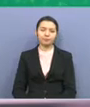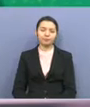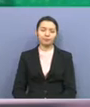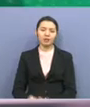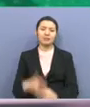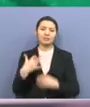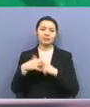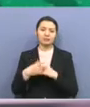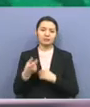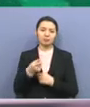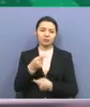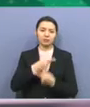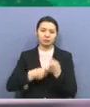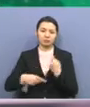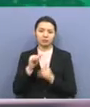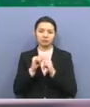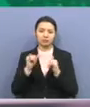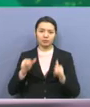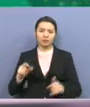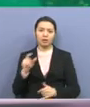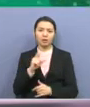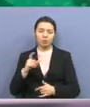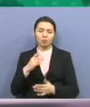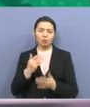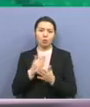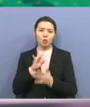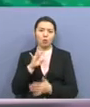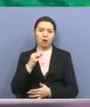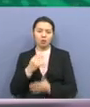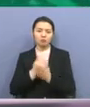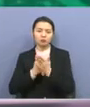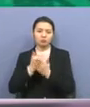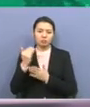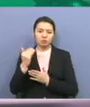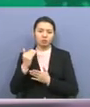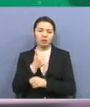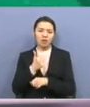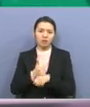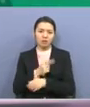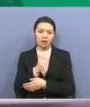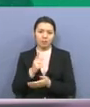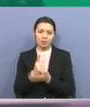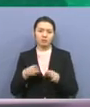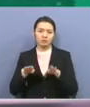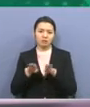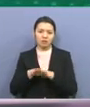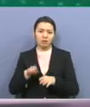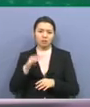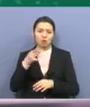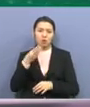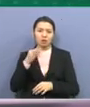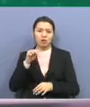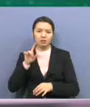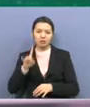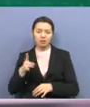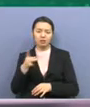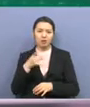Шағын және орта бизнесті дамыту экономикалық өрлеу мен әлеуметтік жаңғырудың басты құралы. Бүгінгі таңда Шортанды